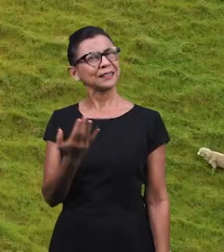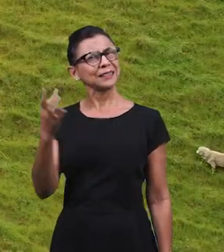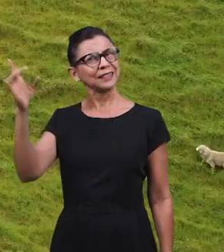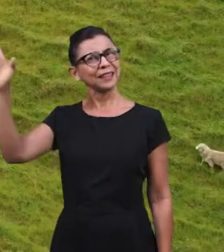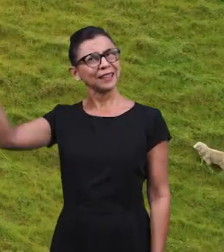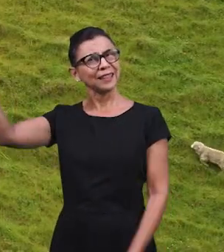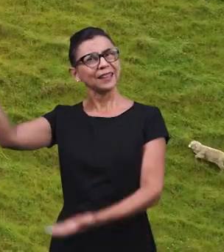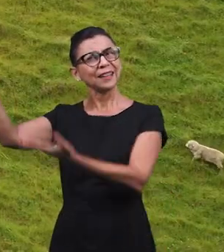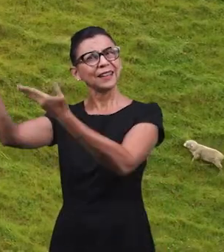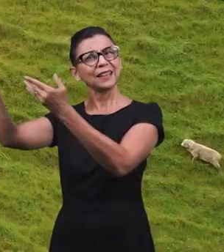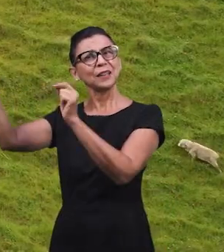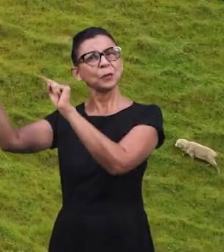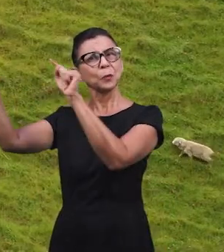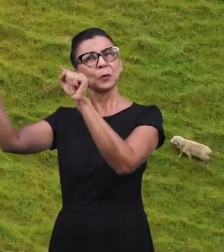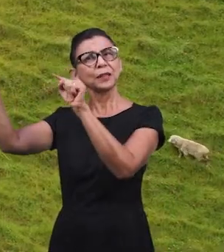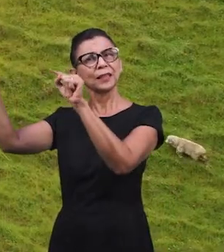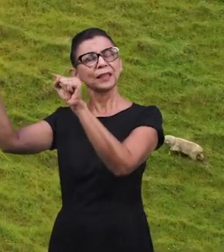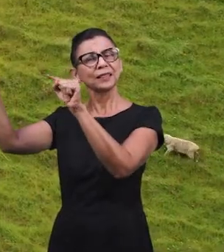Он наш